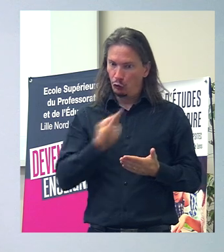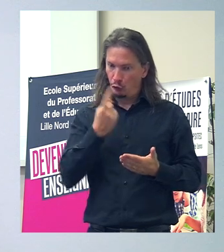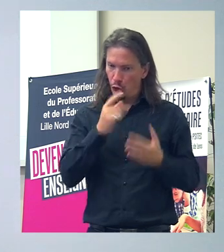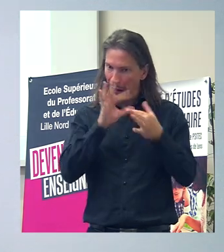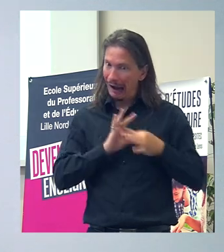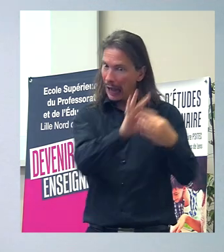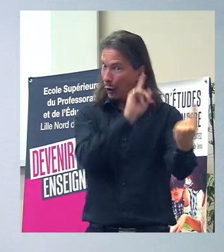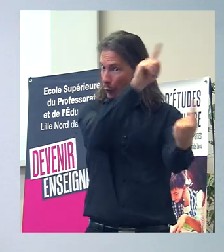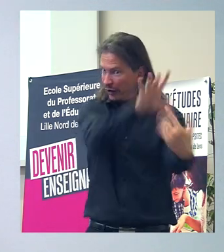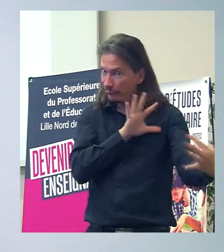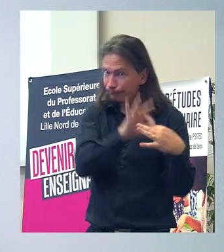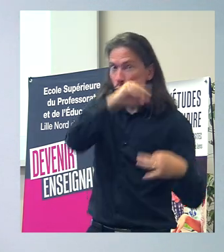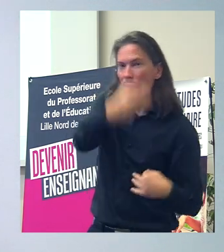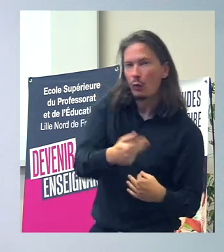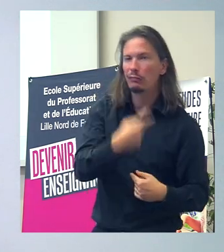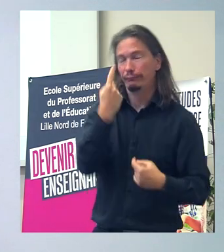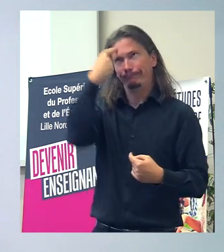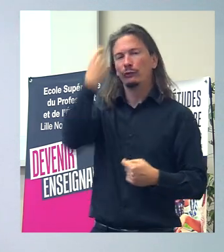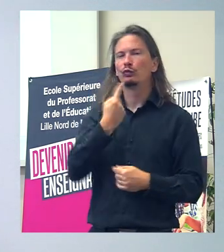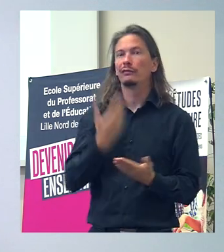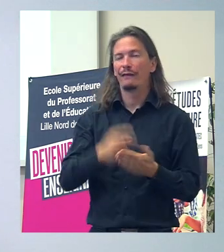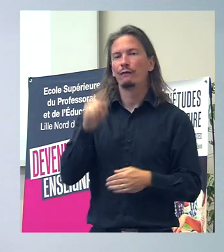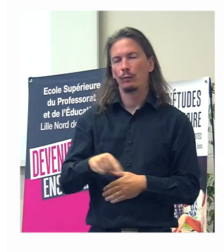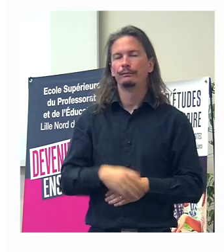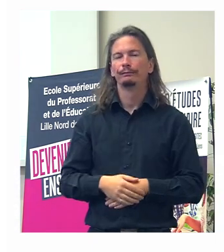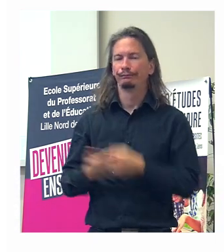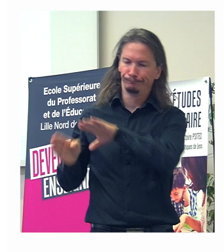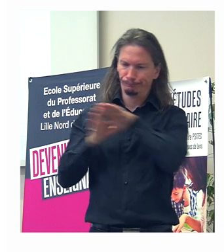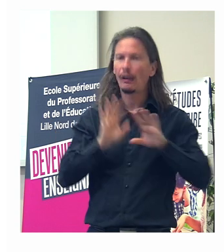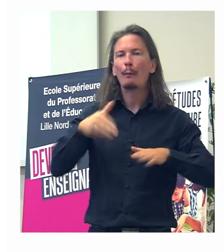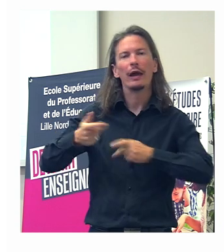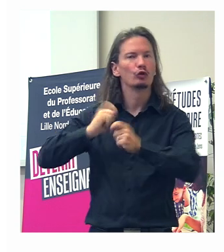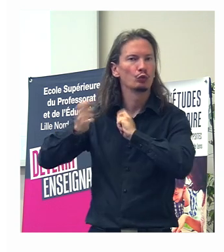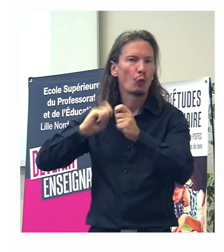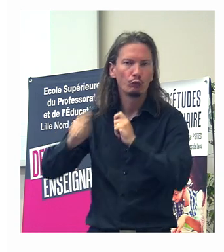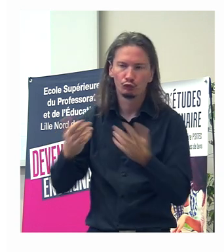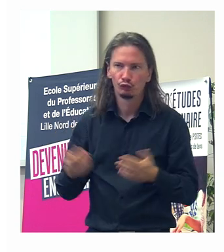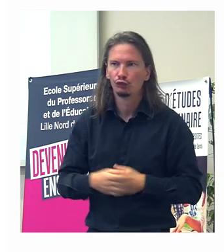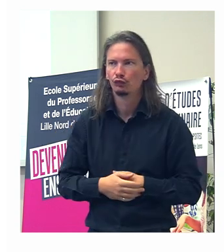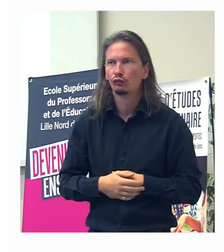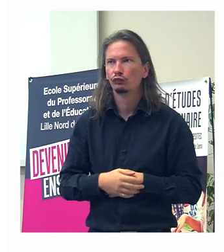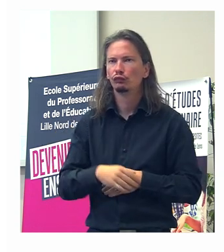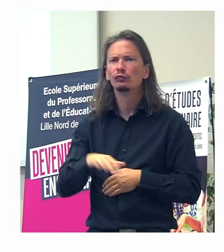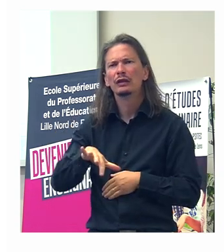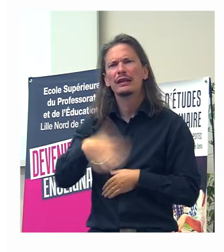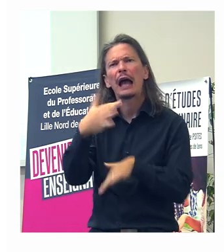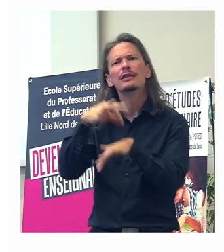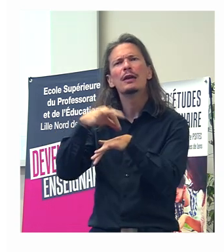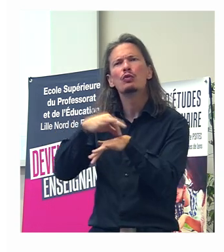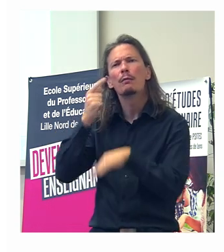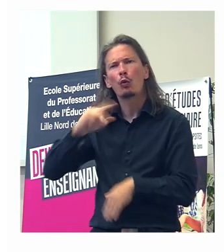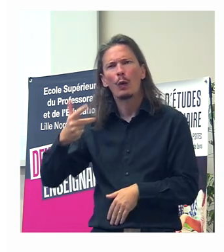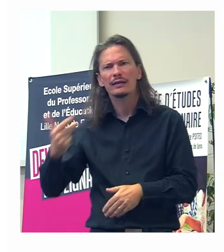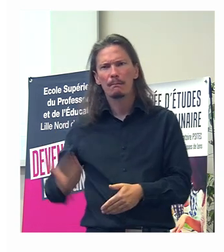éducative. Ensuite, on fait une discussion qui faisait donc un quart d'heure en troisième